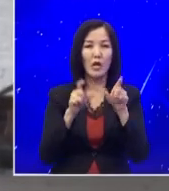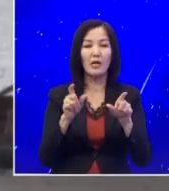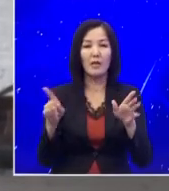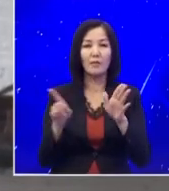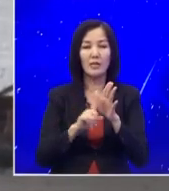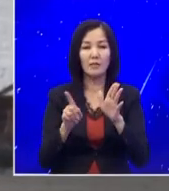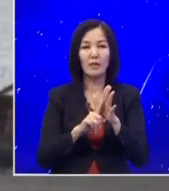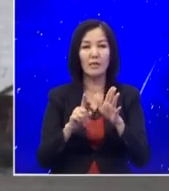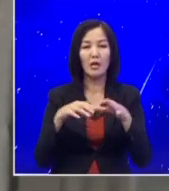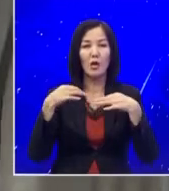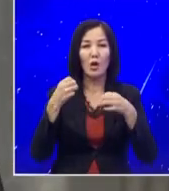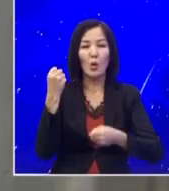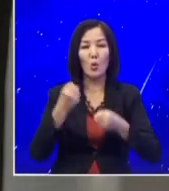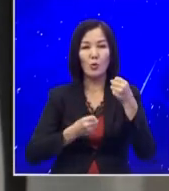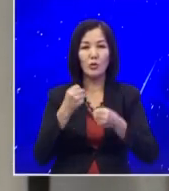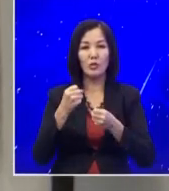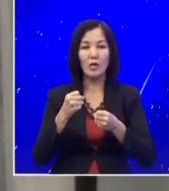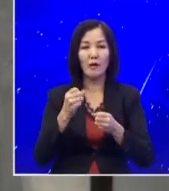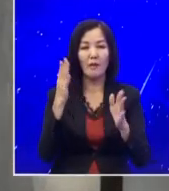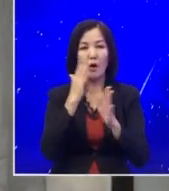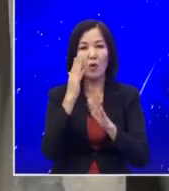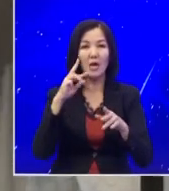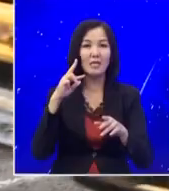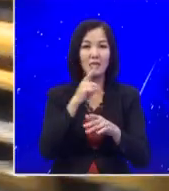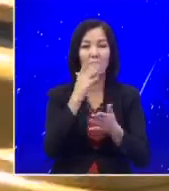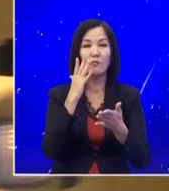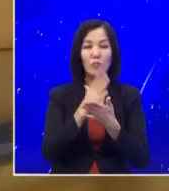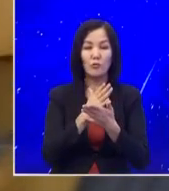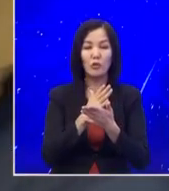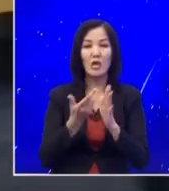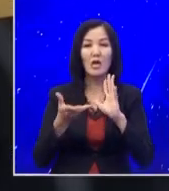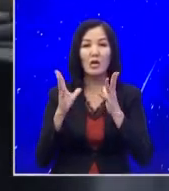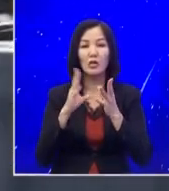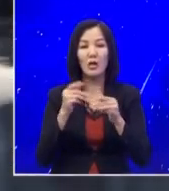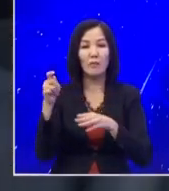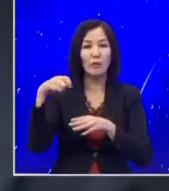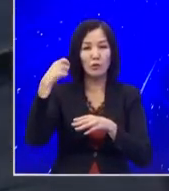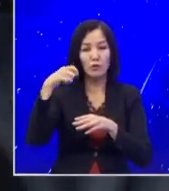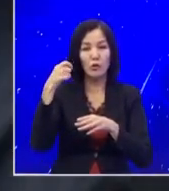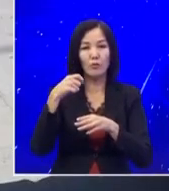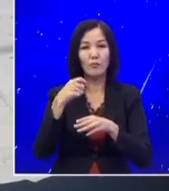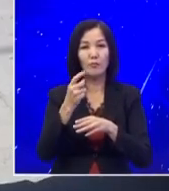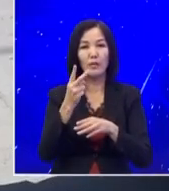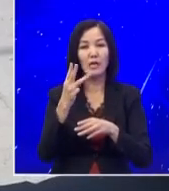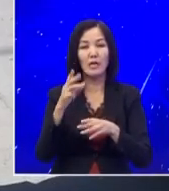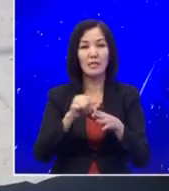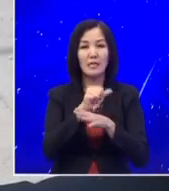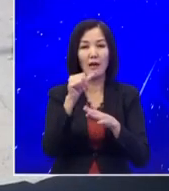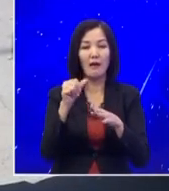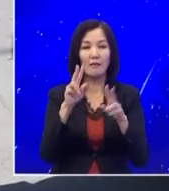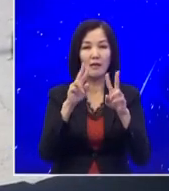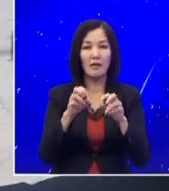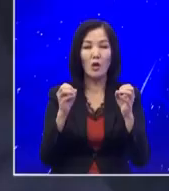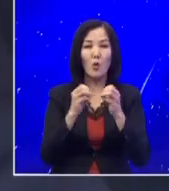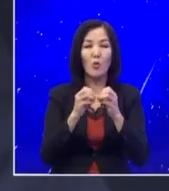тасымалдайтын техникалардың экологиялық зияны орасан екендігін айтады. Жалпы мамандар түсірілім тобымен жүргізген бірер сағаттық рейд барысында 10-нан